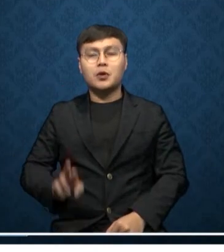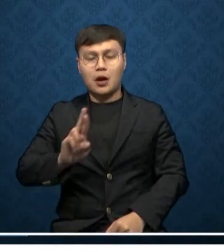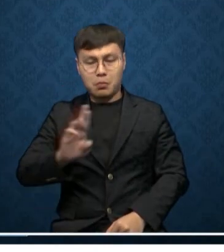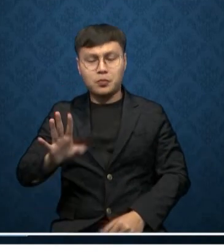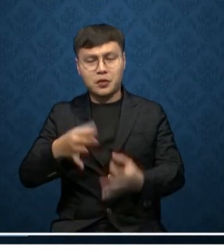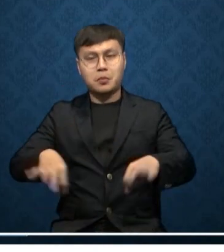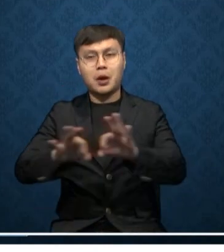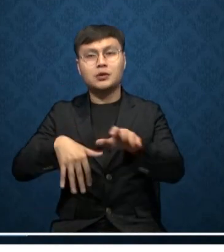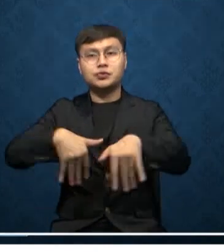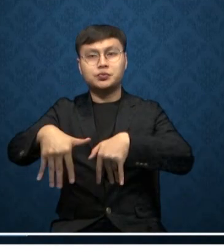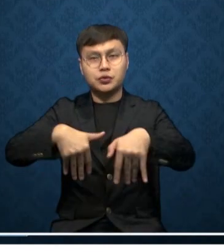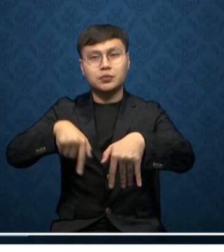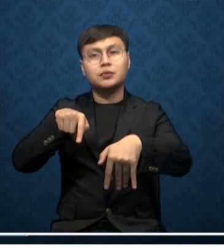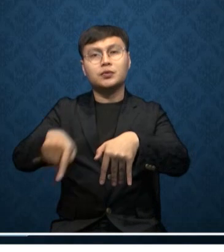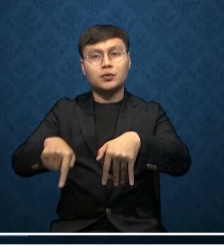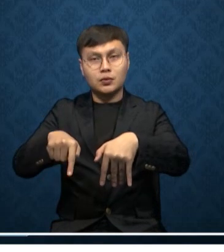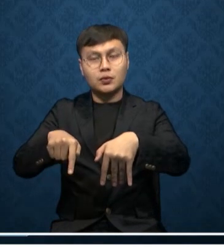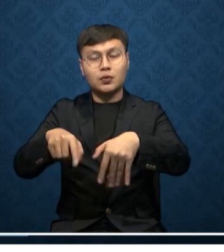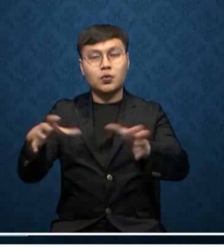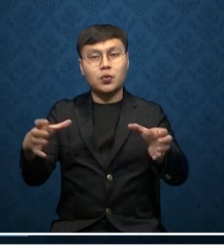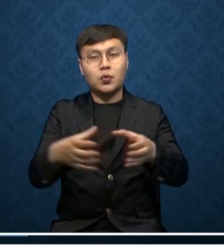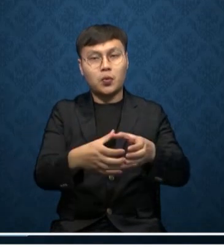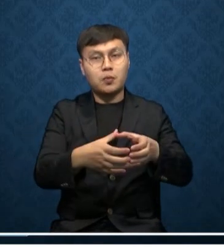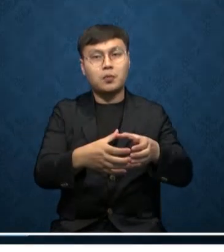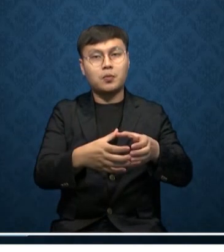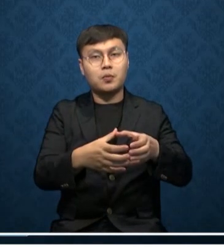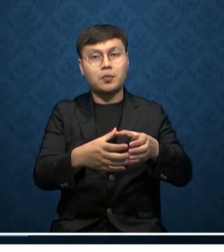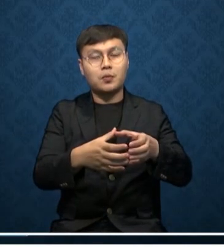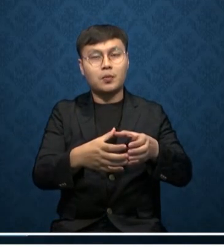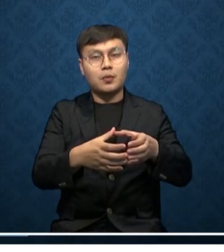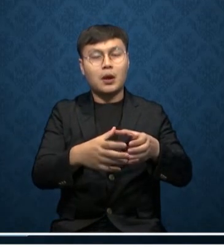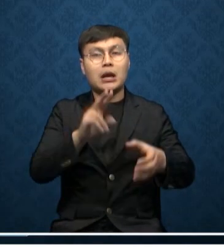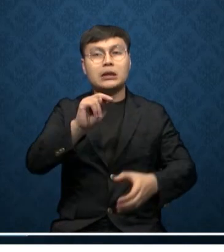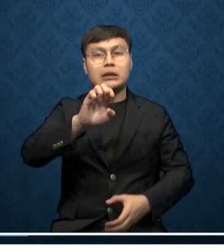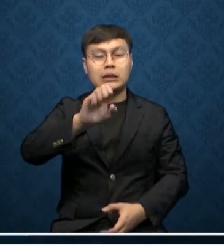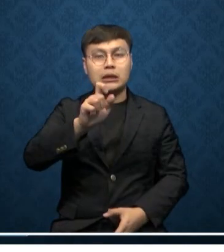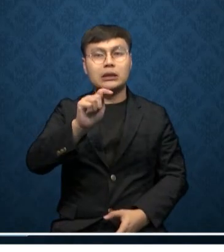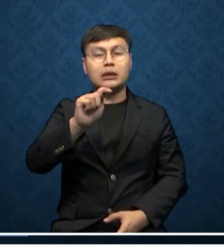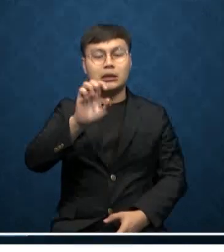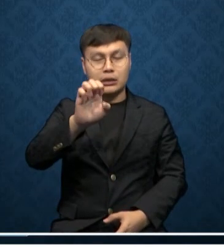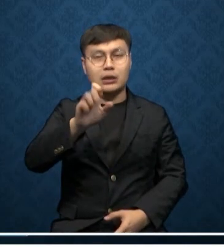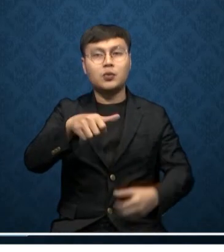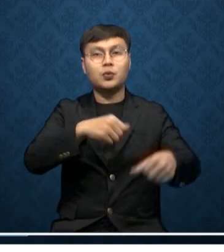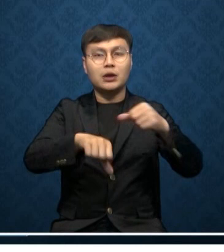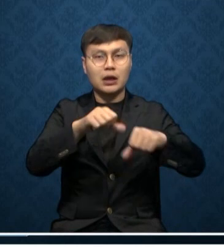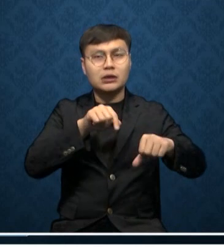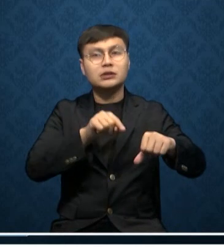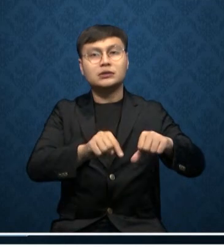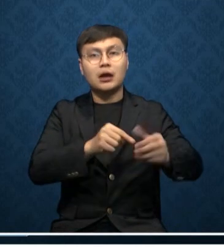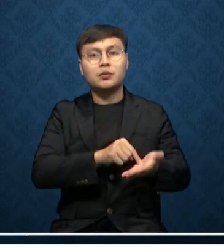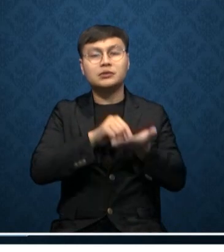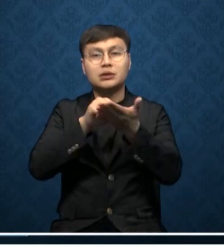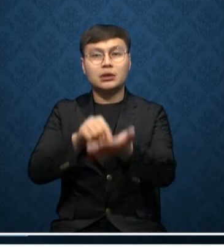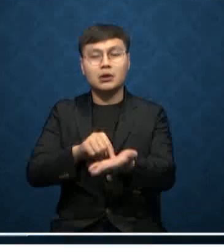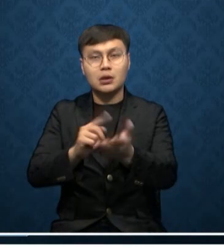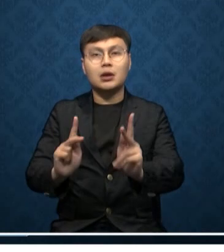เอ่อเอ่อองค์กรเ่อถ่วงดุลในทางนิติวิทยาศาสตร์นะตรงนี้เนี่ยเราเสนอ